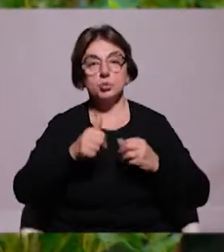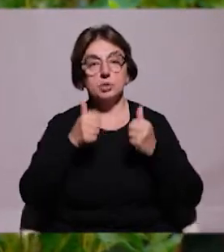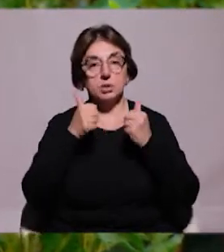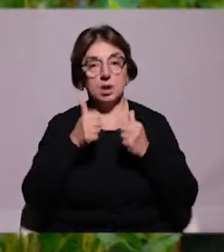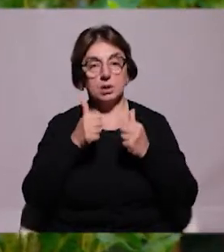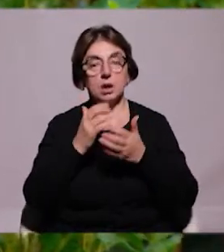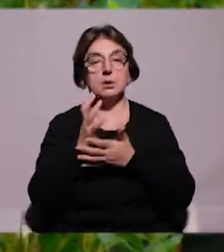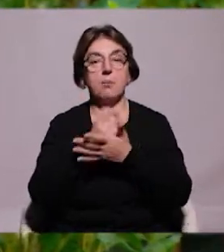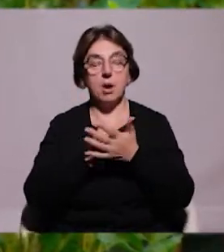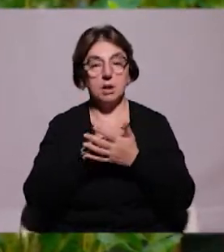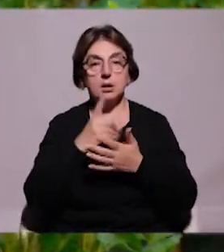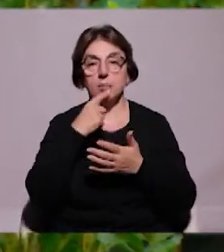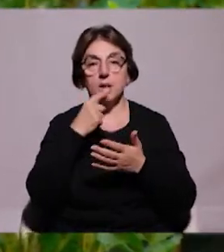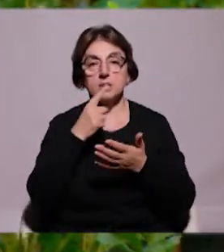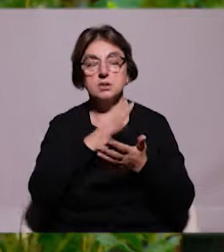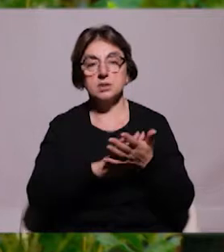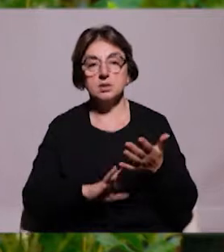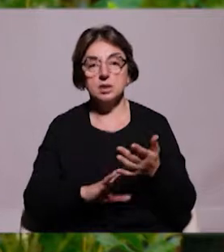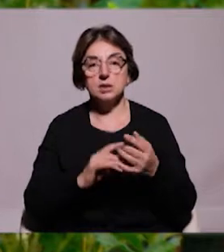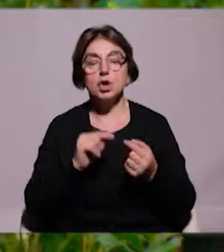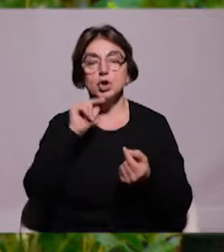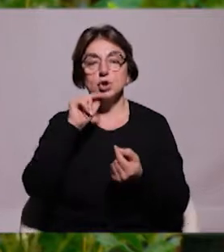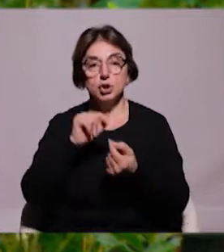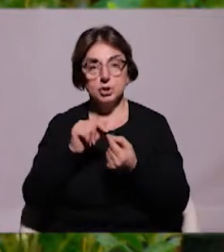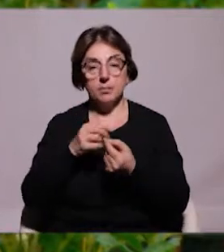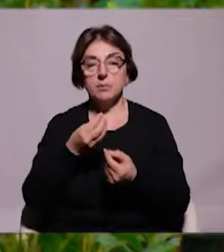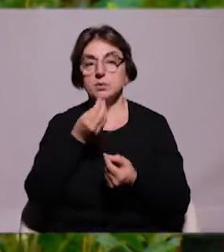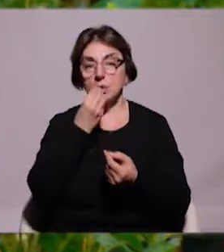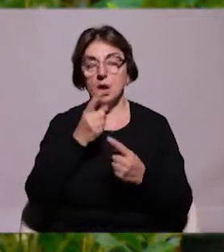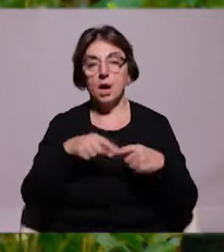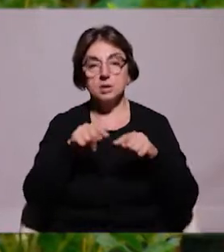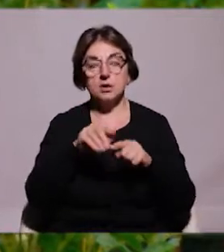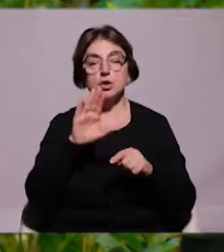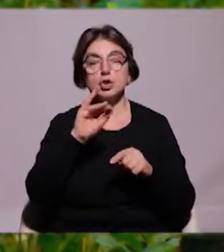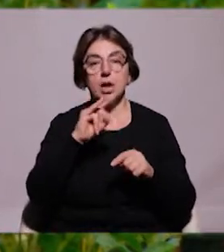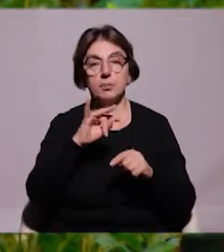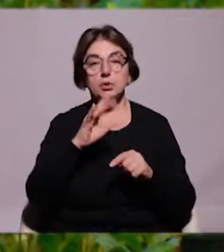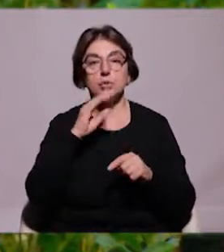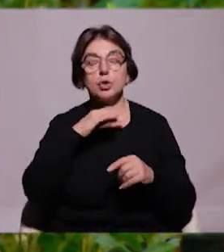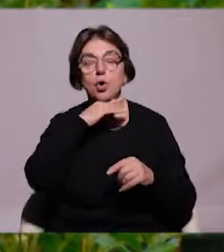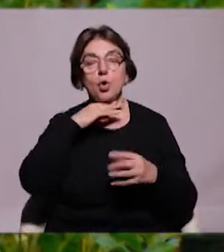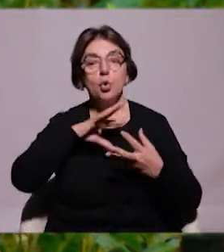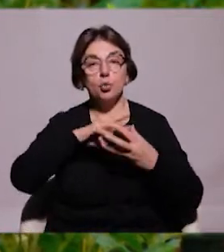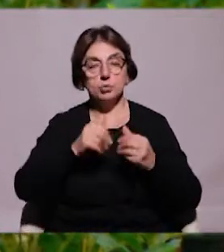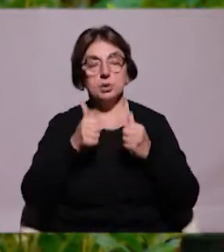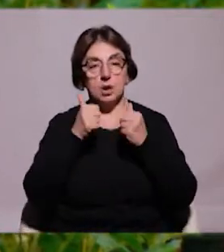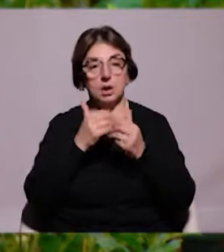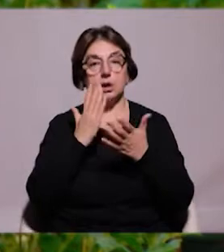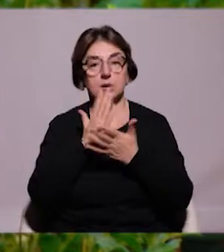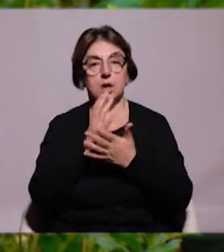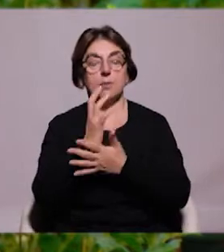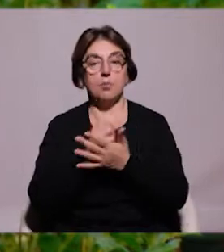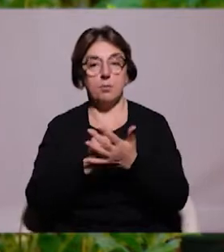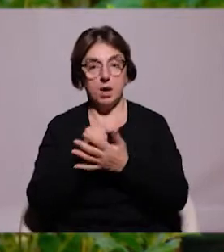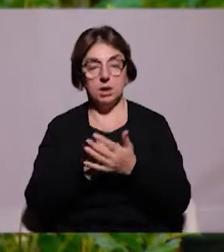კარგად მარაგდება სისხლით, შესაბამისად საკვებითა და ჟანგბადით. როდესაც კუნთი კარგად მარაგდება